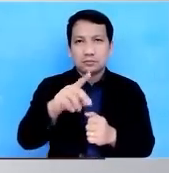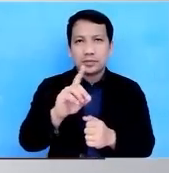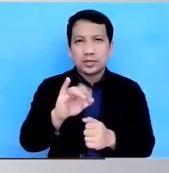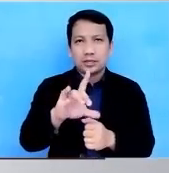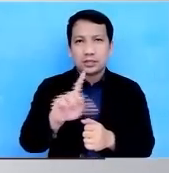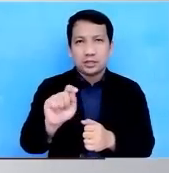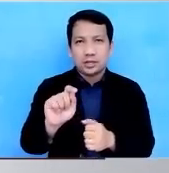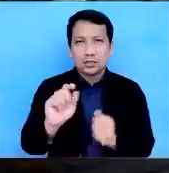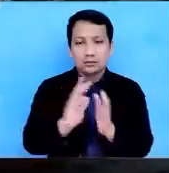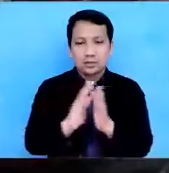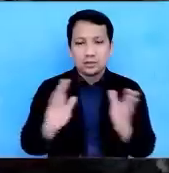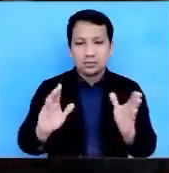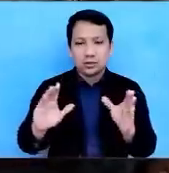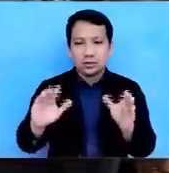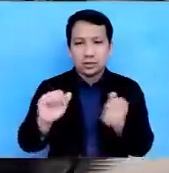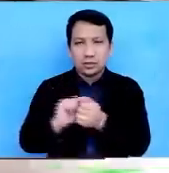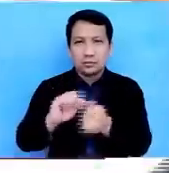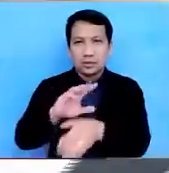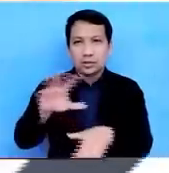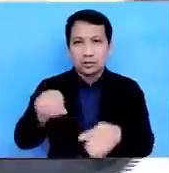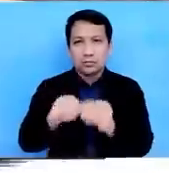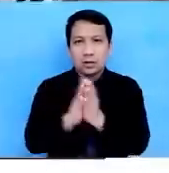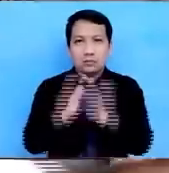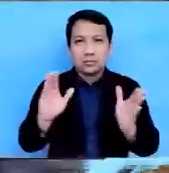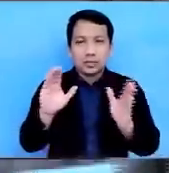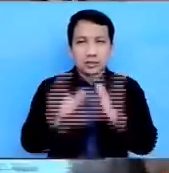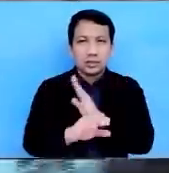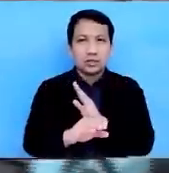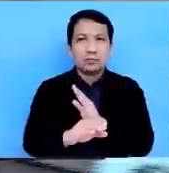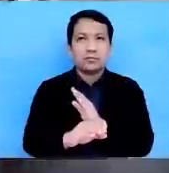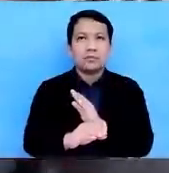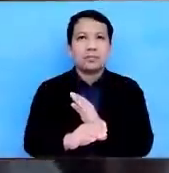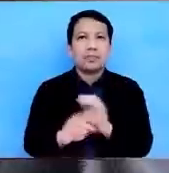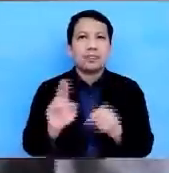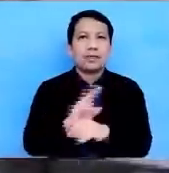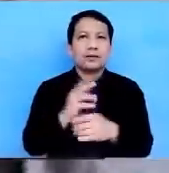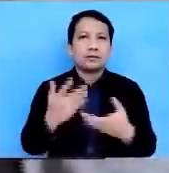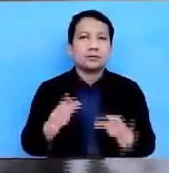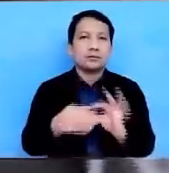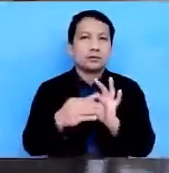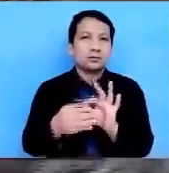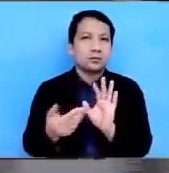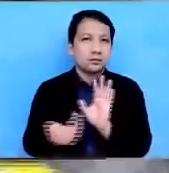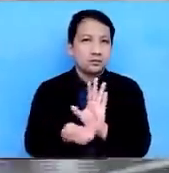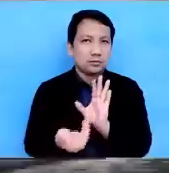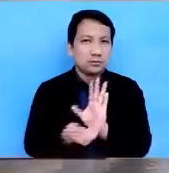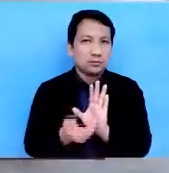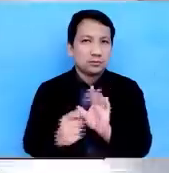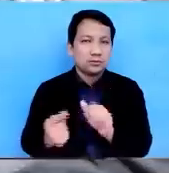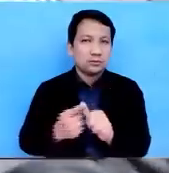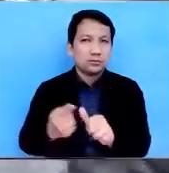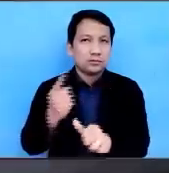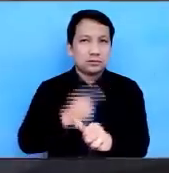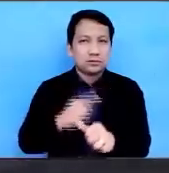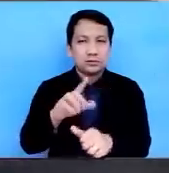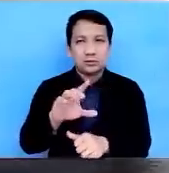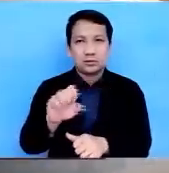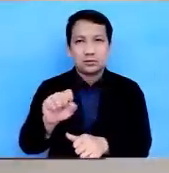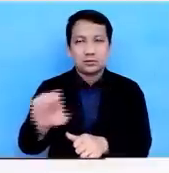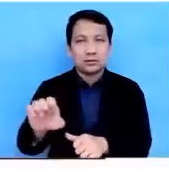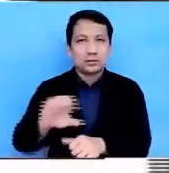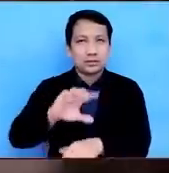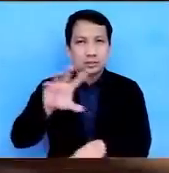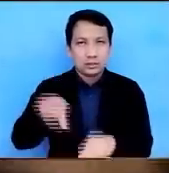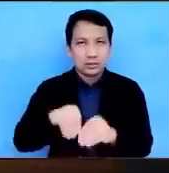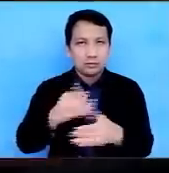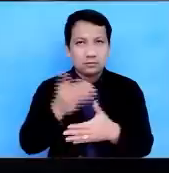pang krimen. Dahil daw nagamit na ang mga predicate crime na ito bilang basihan ng krimen sa naunang kaso, hindi na siya pwedeng kasuhan